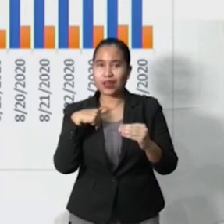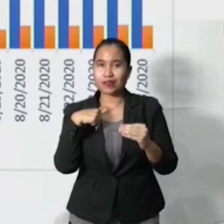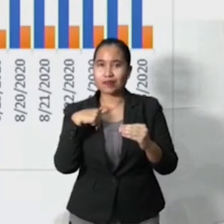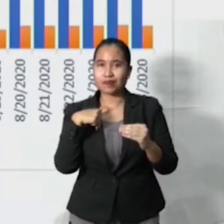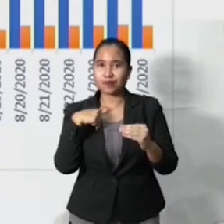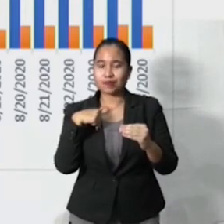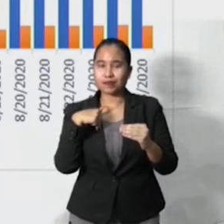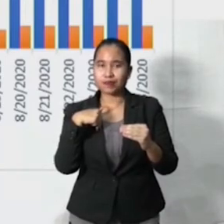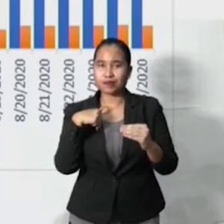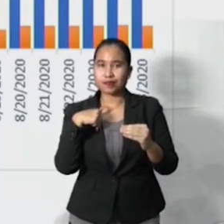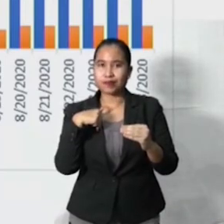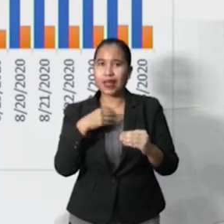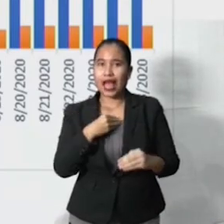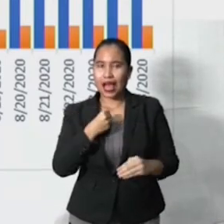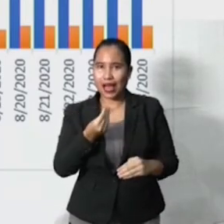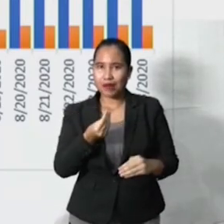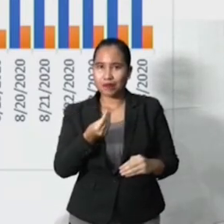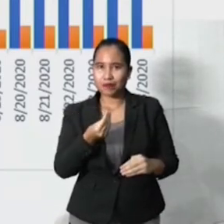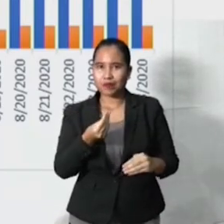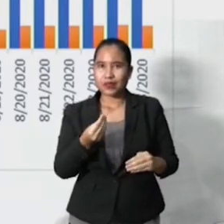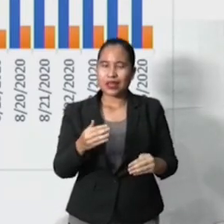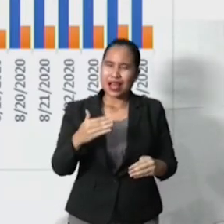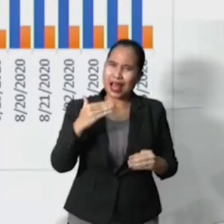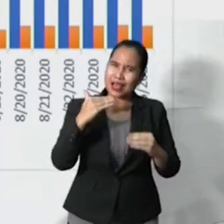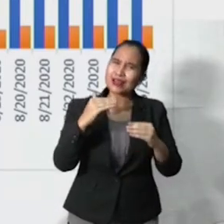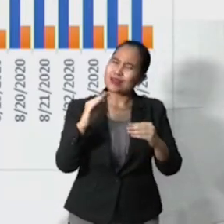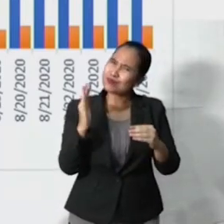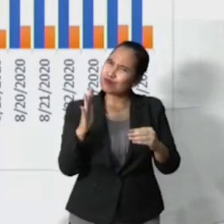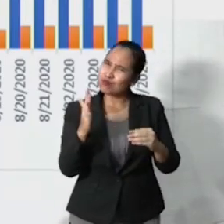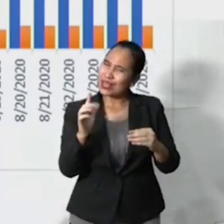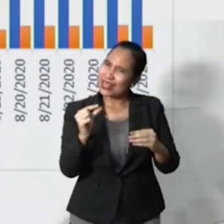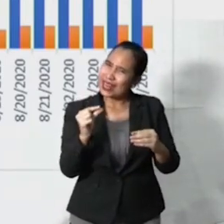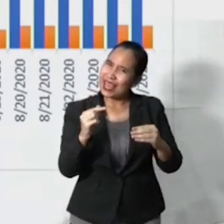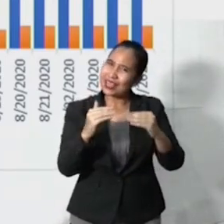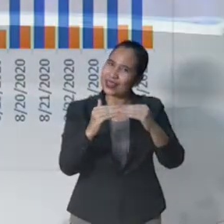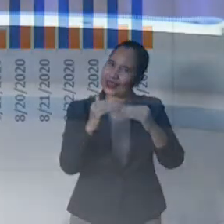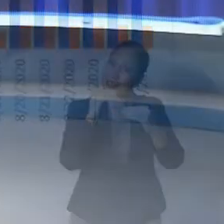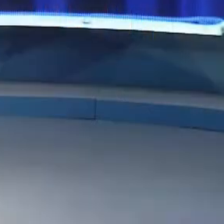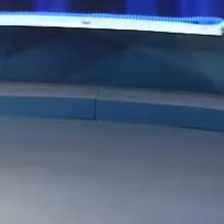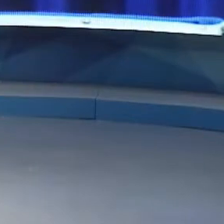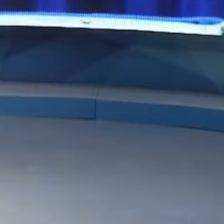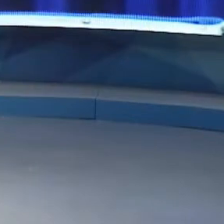te maken hebben met een lichte toename wekelijks.